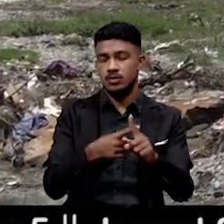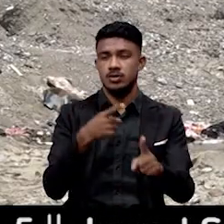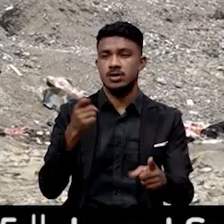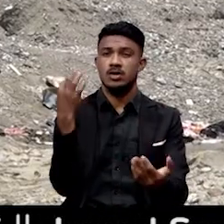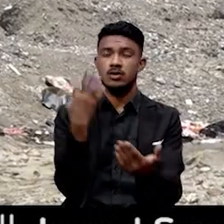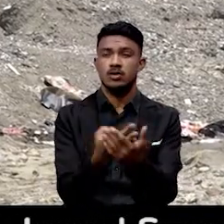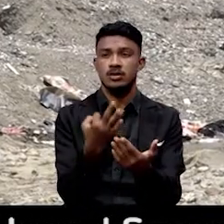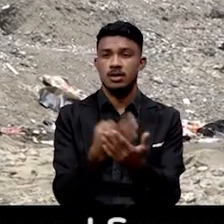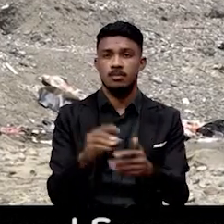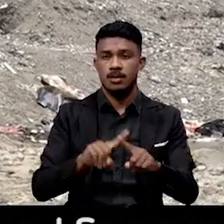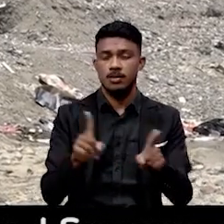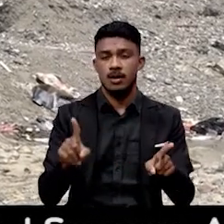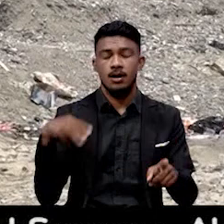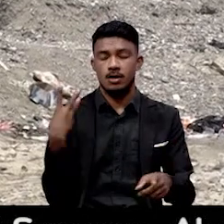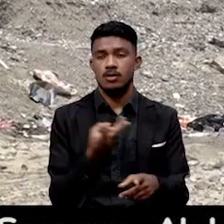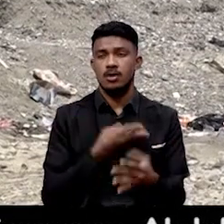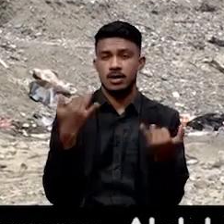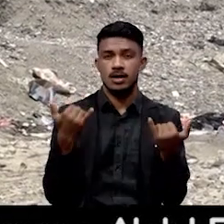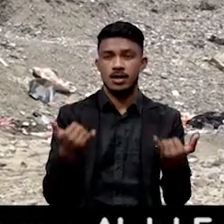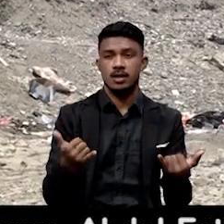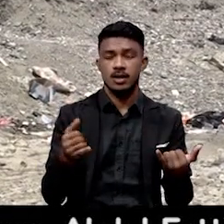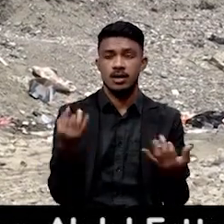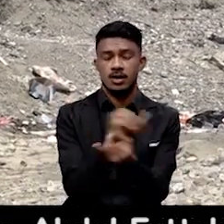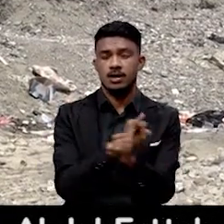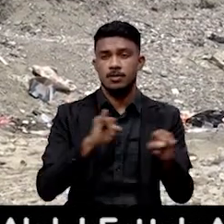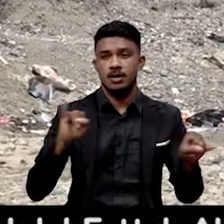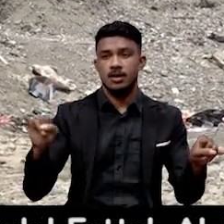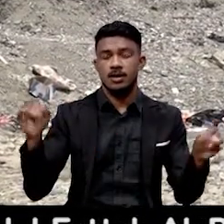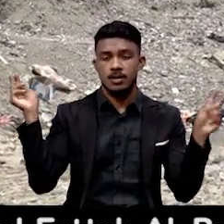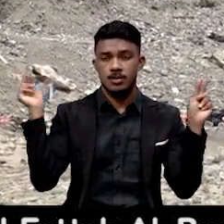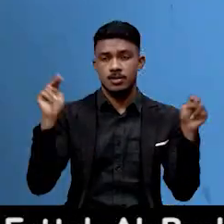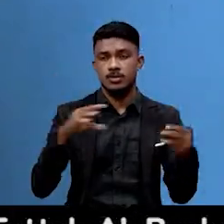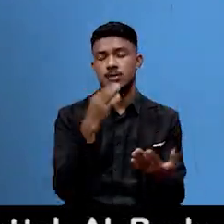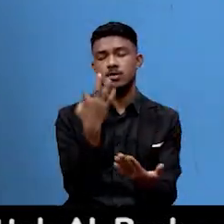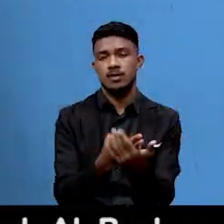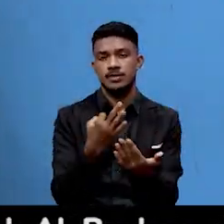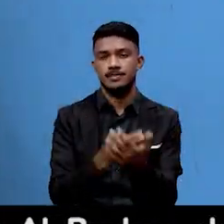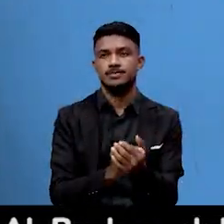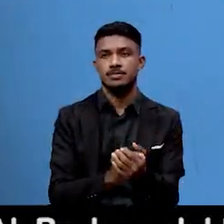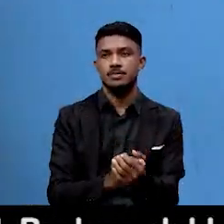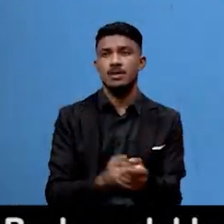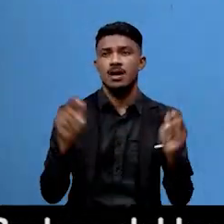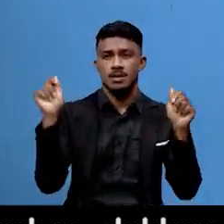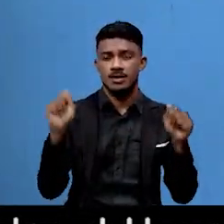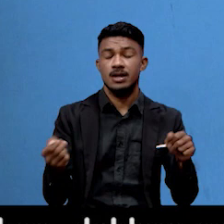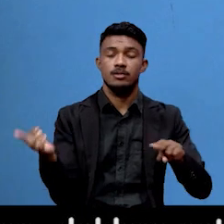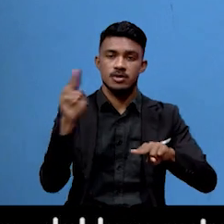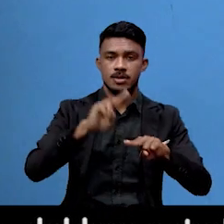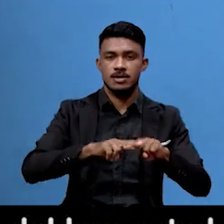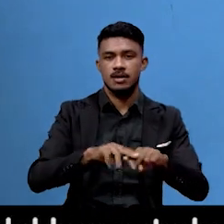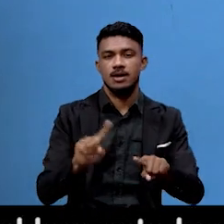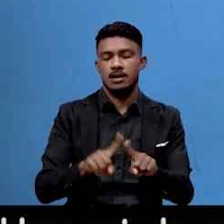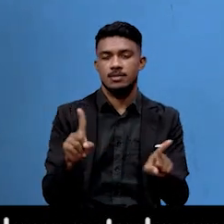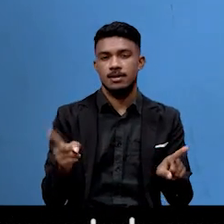orsamentu. Agora ita ukungan, ita basi apa ita nia, necesidade no ita nia orsamentu. Bele mos amenta,